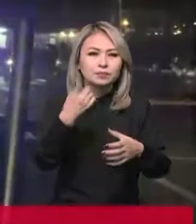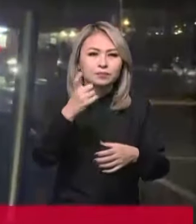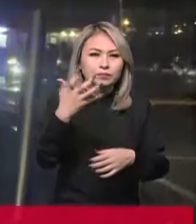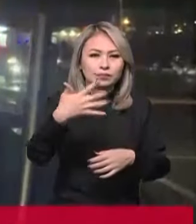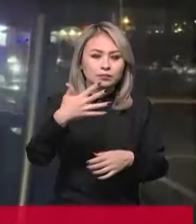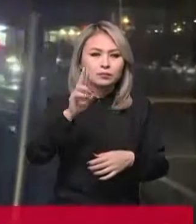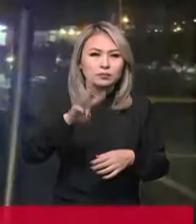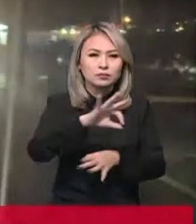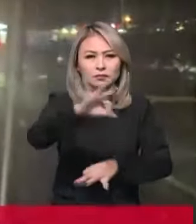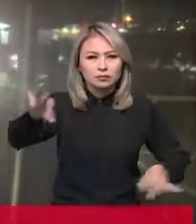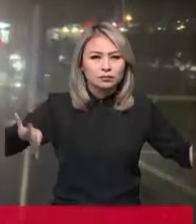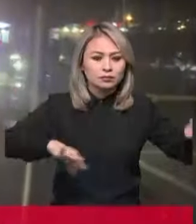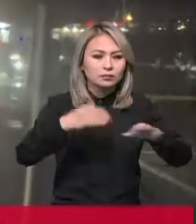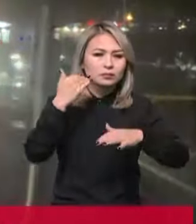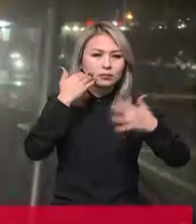метр көлемінде.